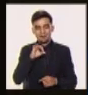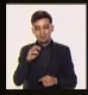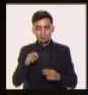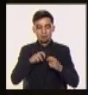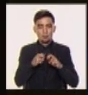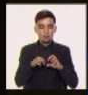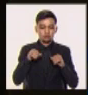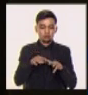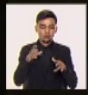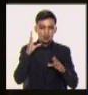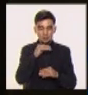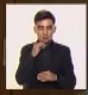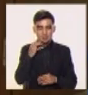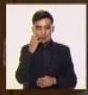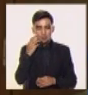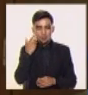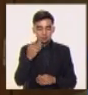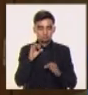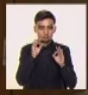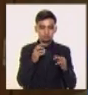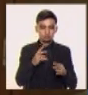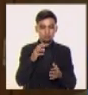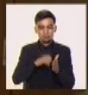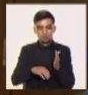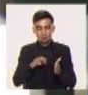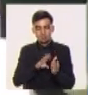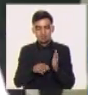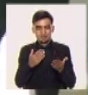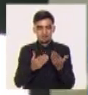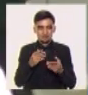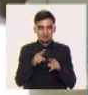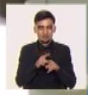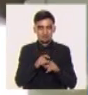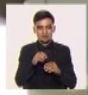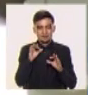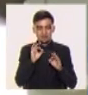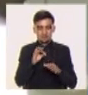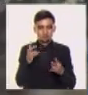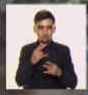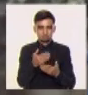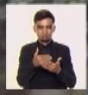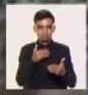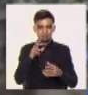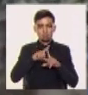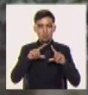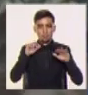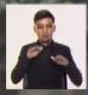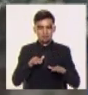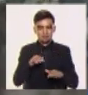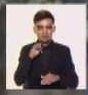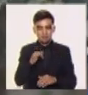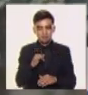можно, предупредив наступление беременности. А для этого надо вести информационную работу с подростками в школах. Ситуацию может изменить